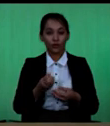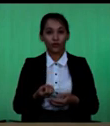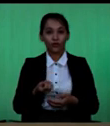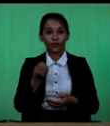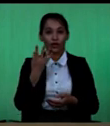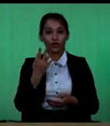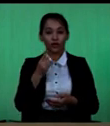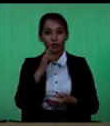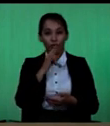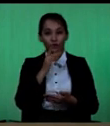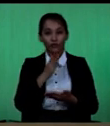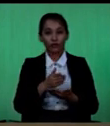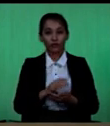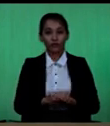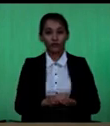litr yonilg'i.